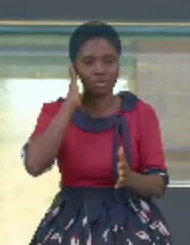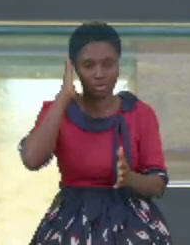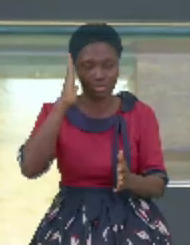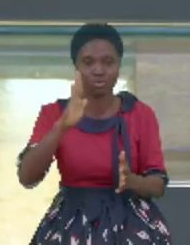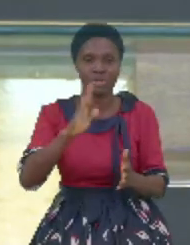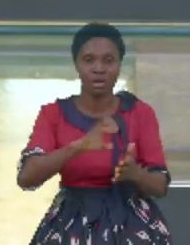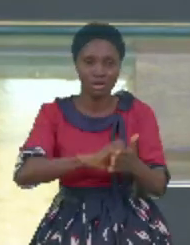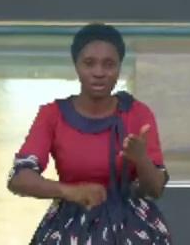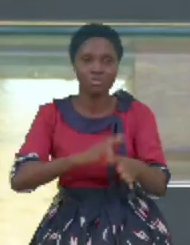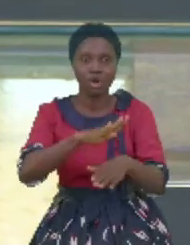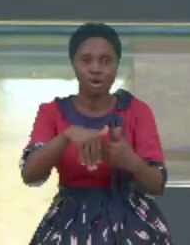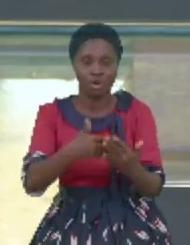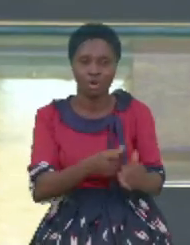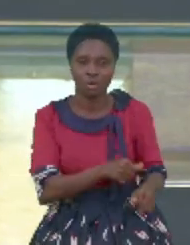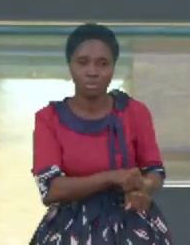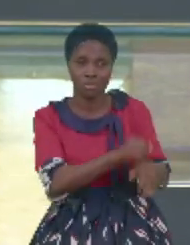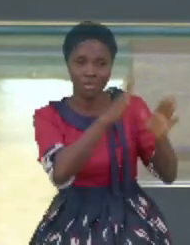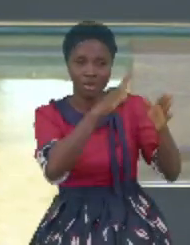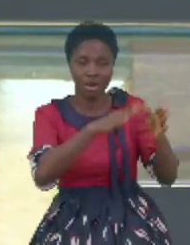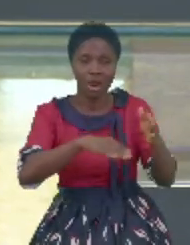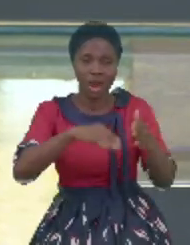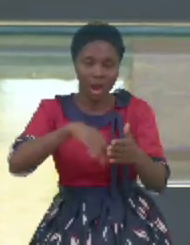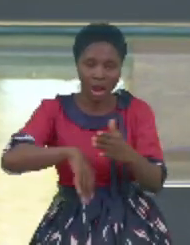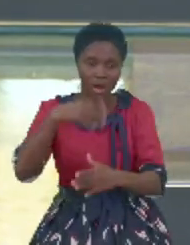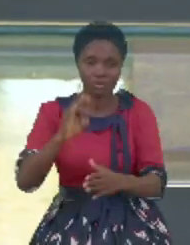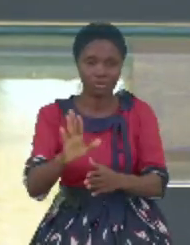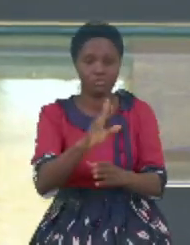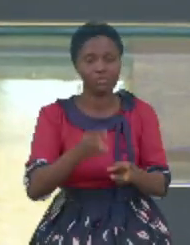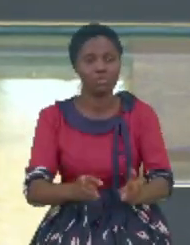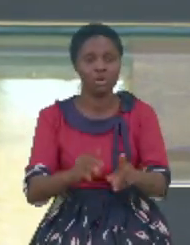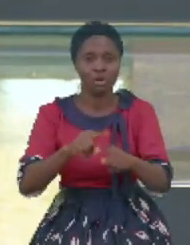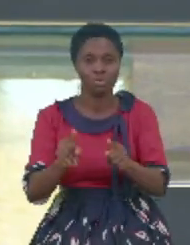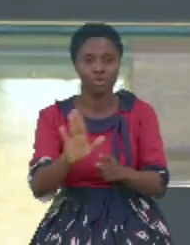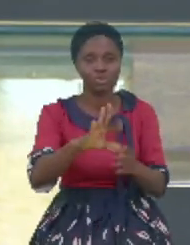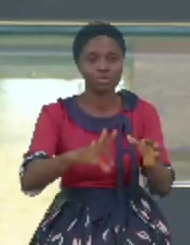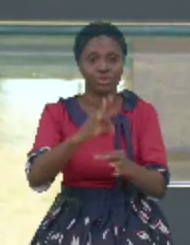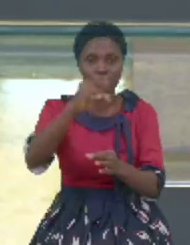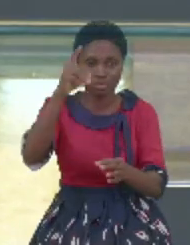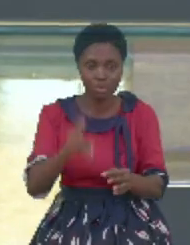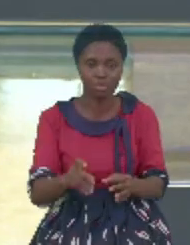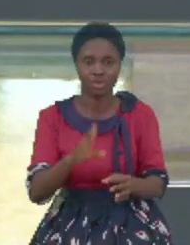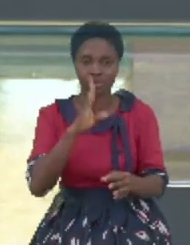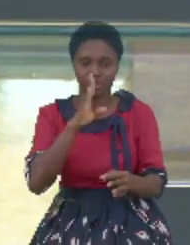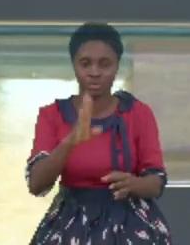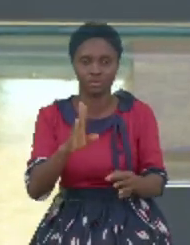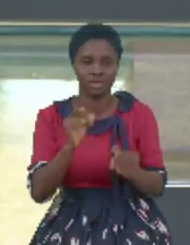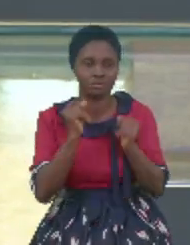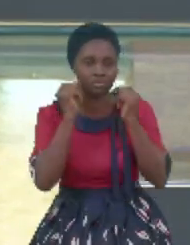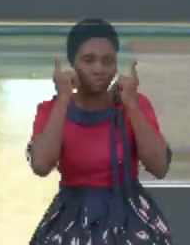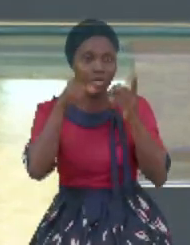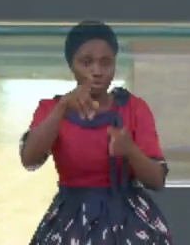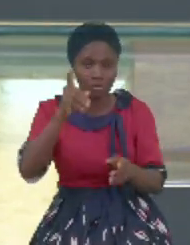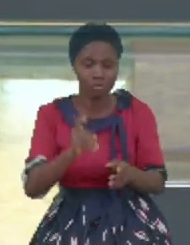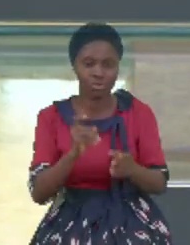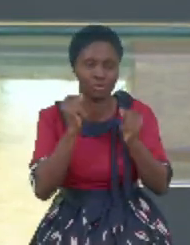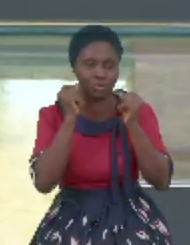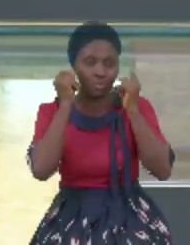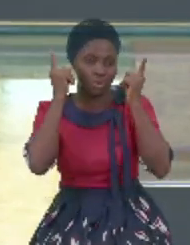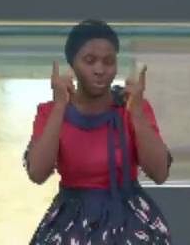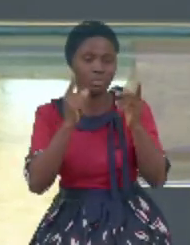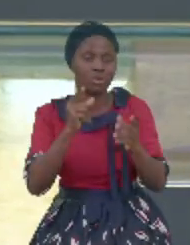déplacer toutes les montagnes devant toi. Mais ton esprit doit être réveillé. Tu dois te réveiller. Tu ne dois pas